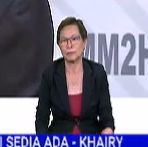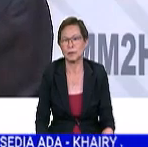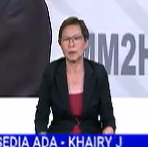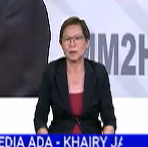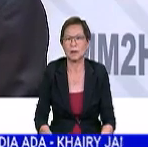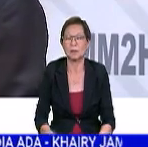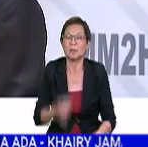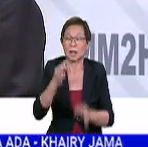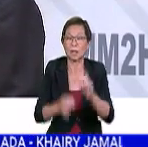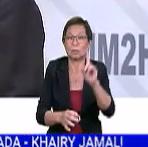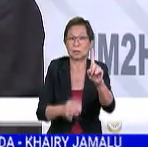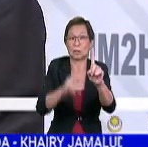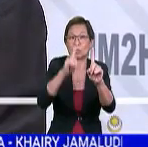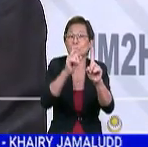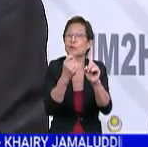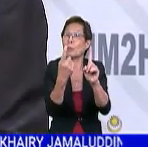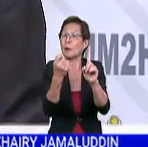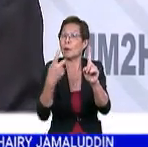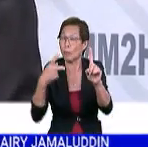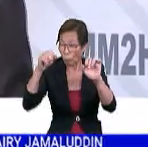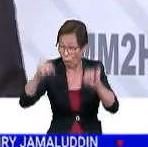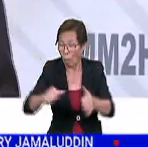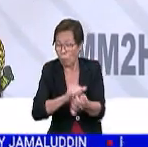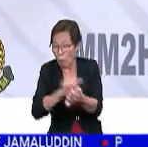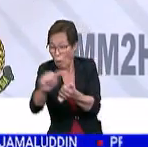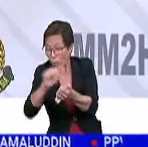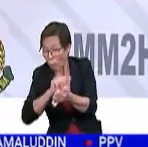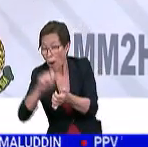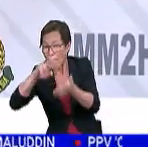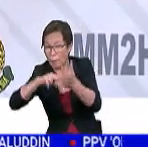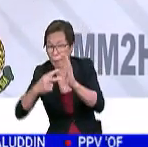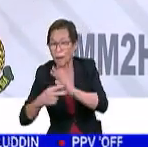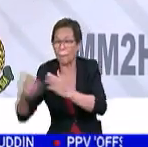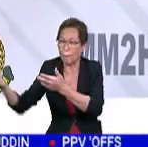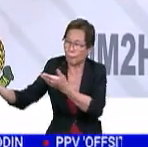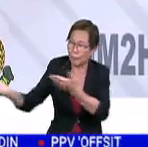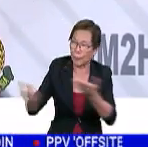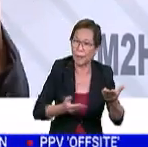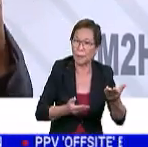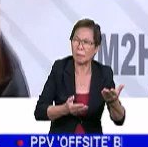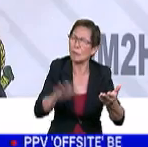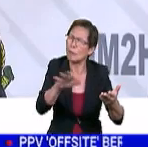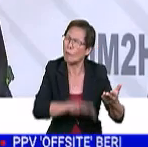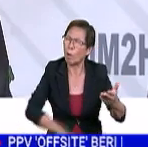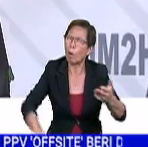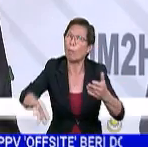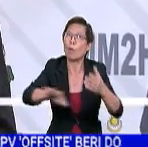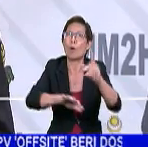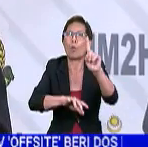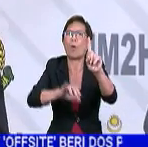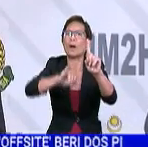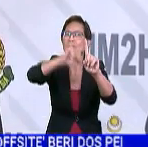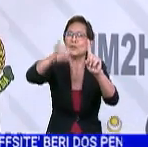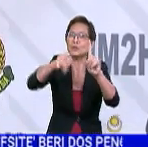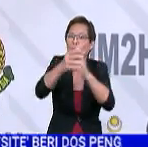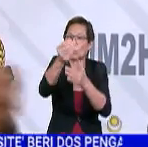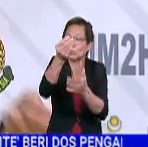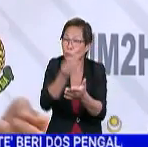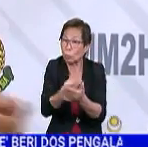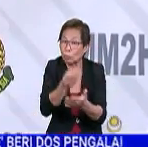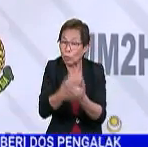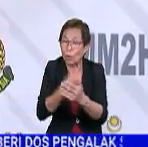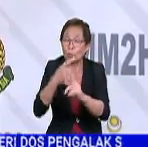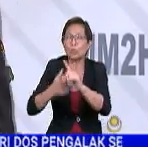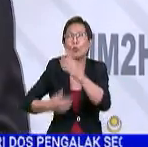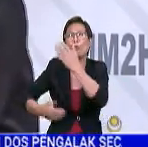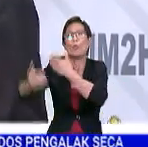Kalau 111 orang ini kita lulus, immediately they will bring in at least minimum 1 million each. Daripada